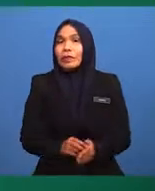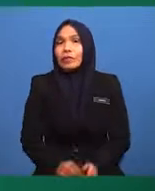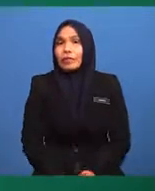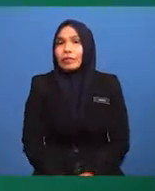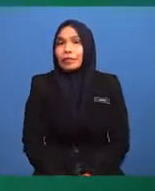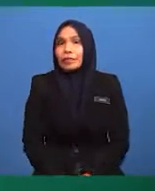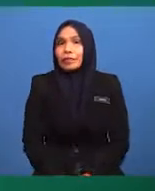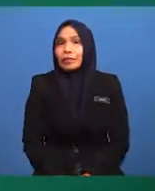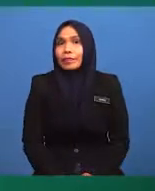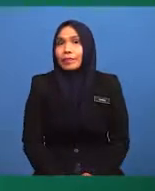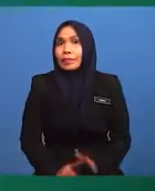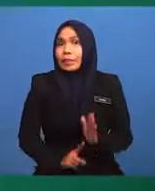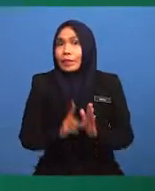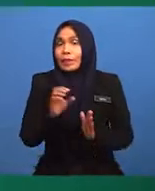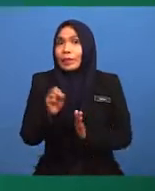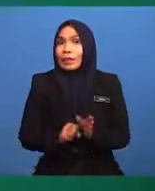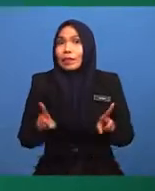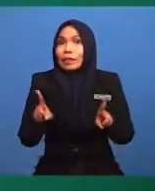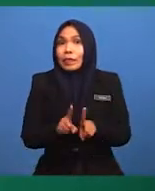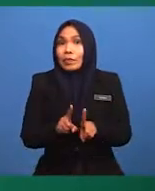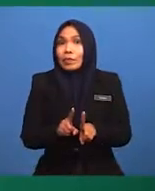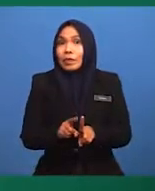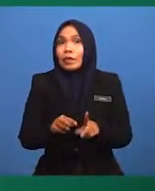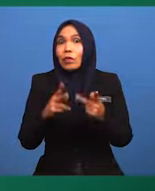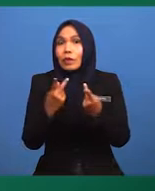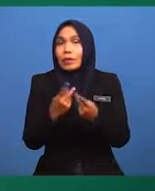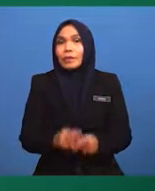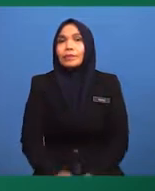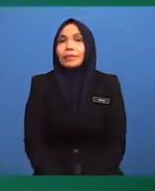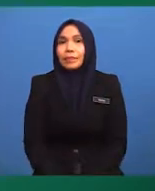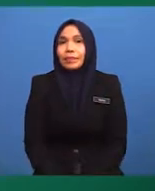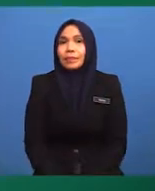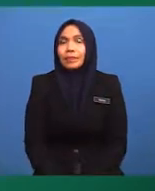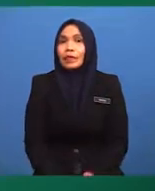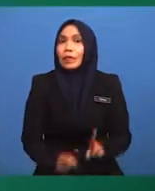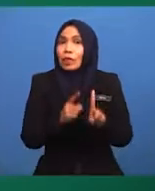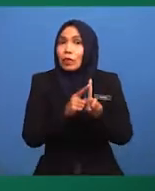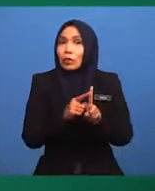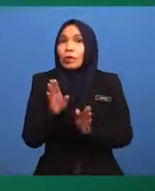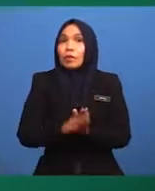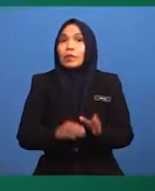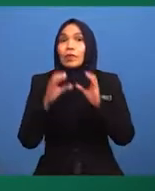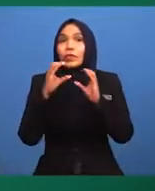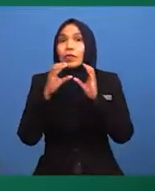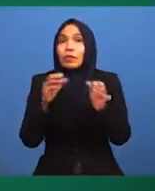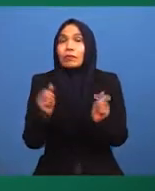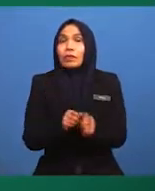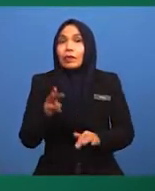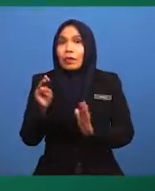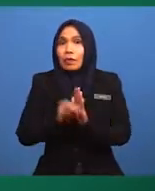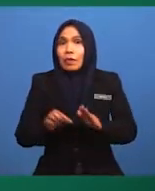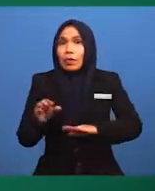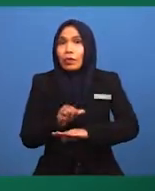mulia sesama ahli keluarga. Soalan pertama, bercakap dengan